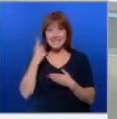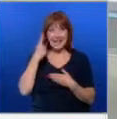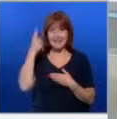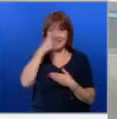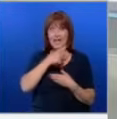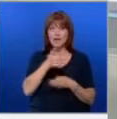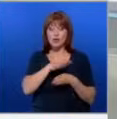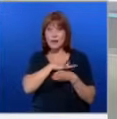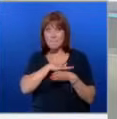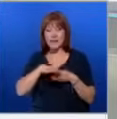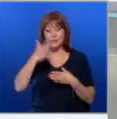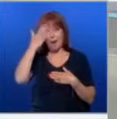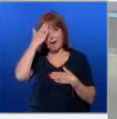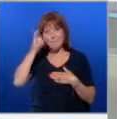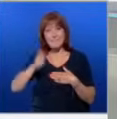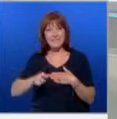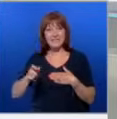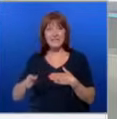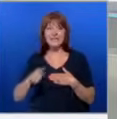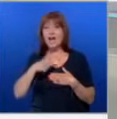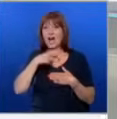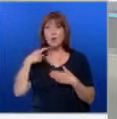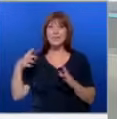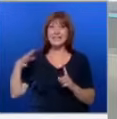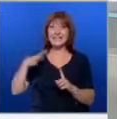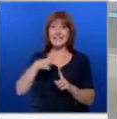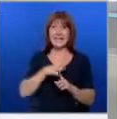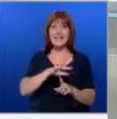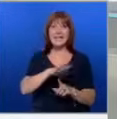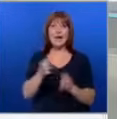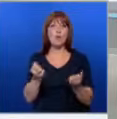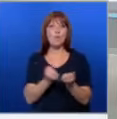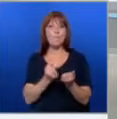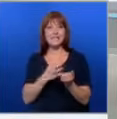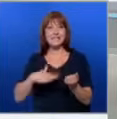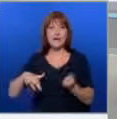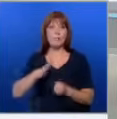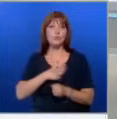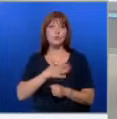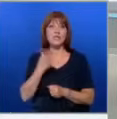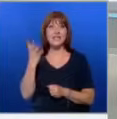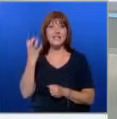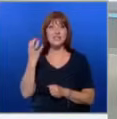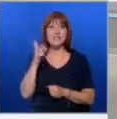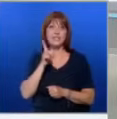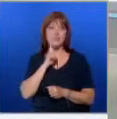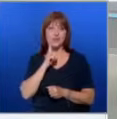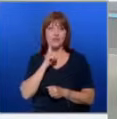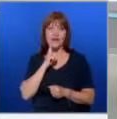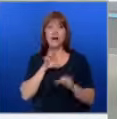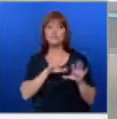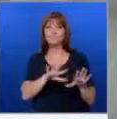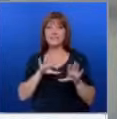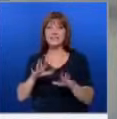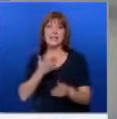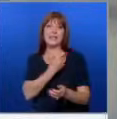докато то е пълно с пациенти. При руската атака на няколко места в страната загинаха близо 40 души, десетки са